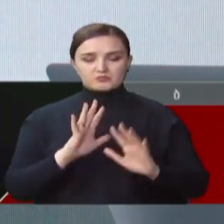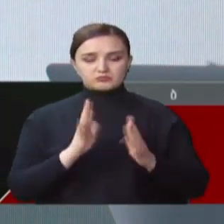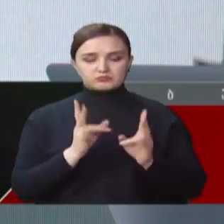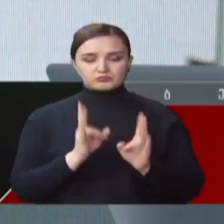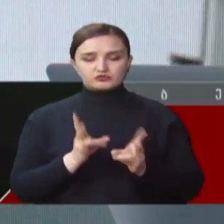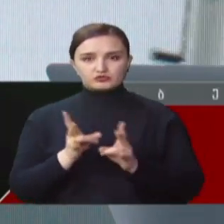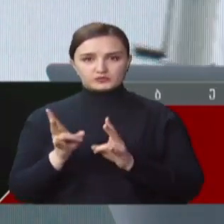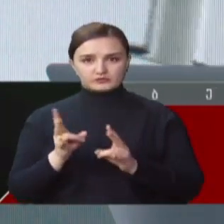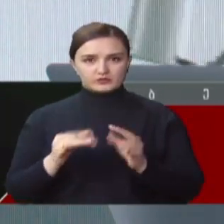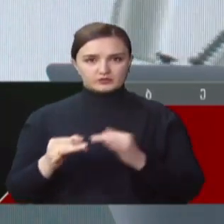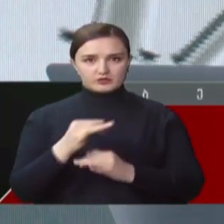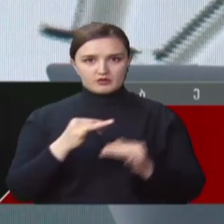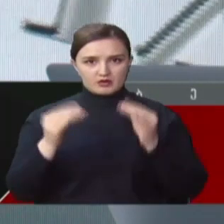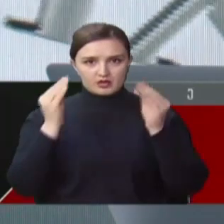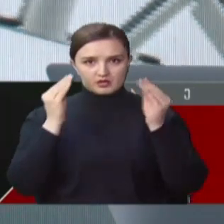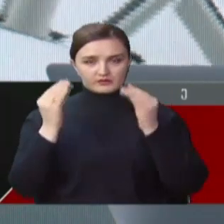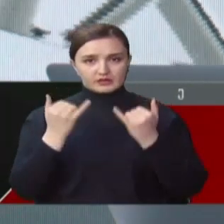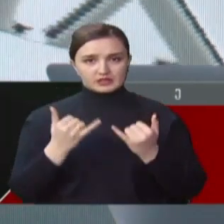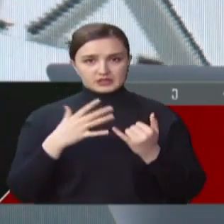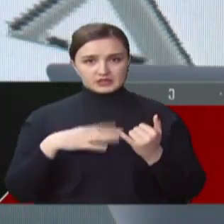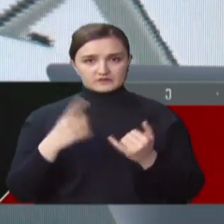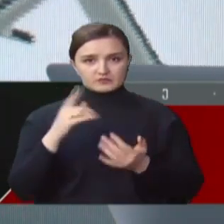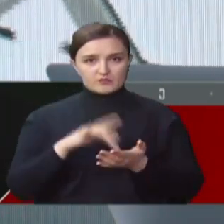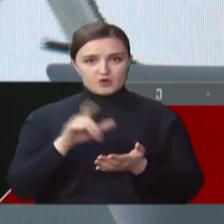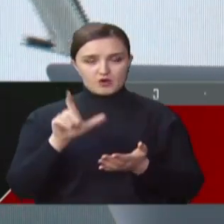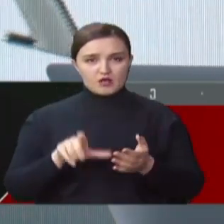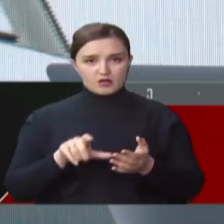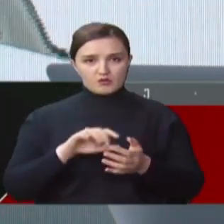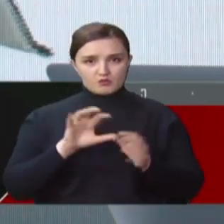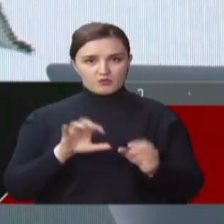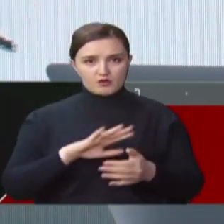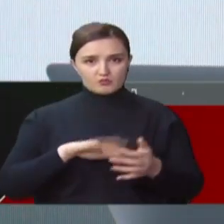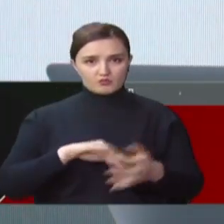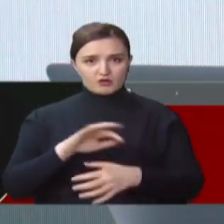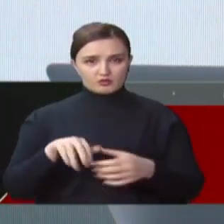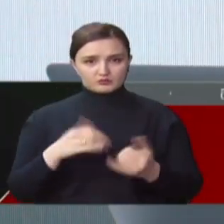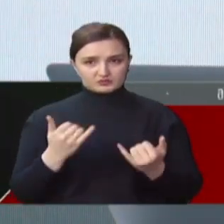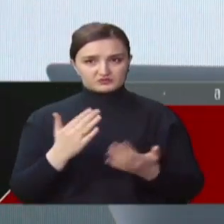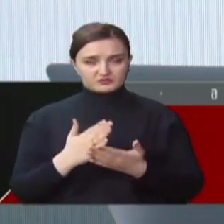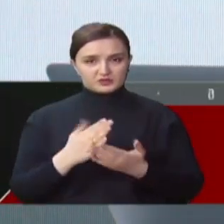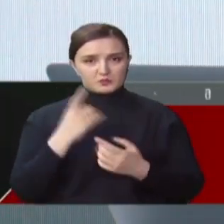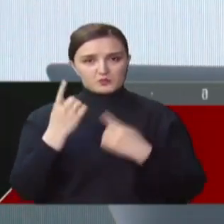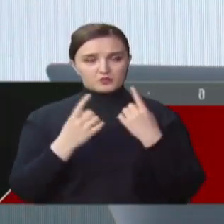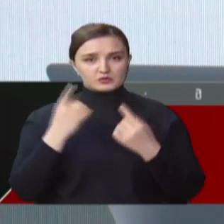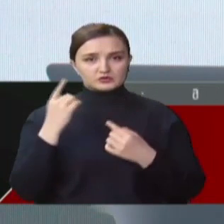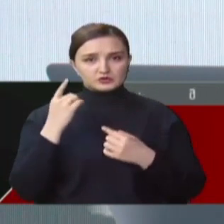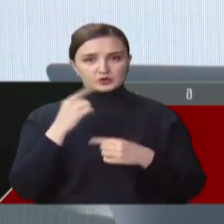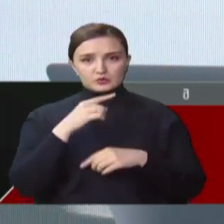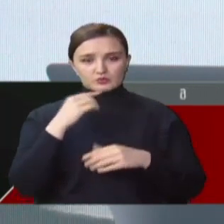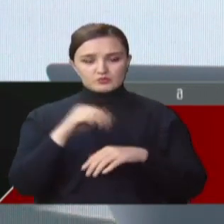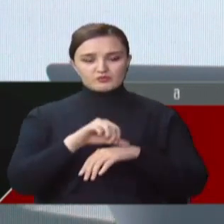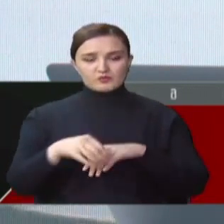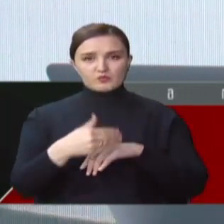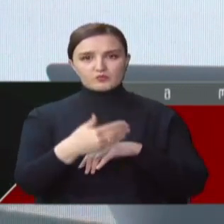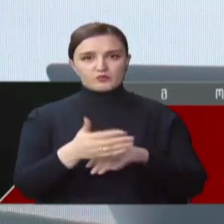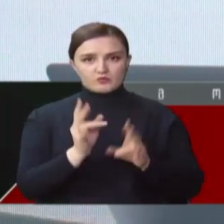ინციდენტებს განიხილავდნენ. დღეს ცნობილი გახდა საქართველოს კიდევ ერთი მოქალაქის უკანონო გატაცების თაობაზე. ასევე ვრცელდება ინფორმაცია საოკუპაციო ხაზთან